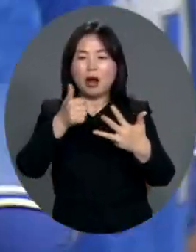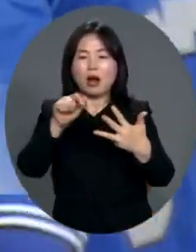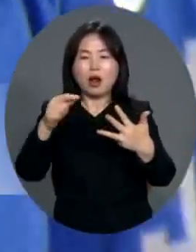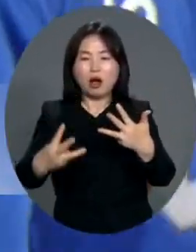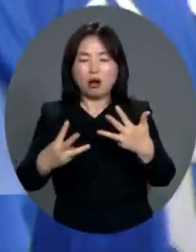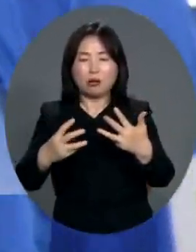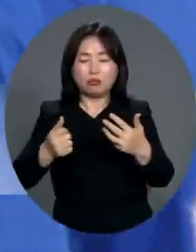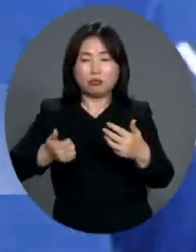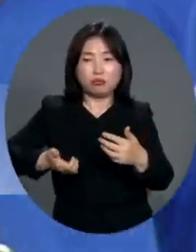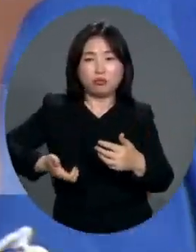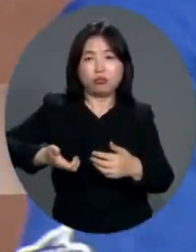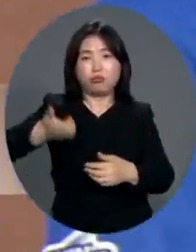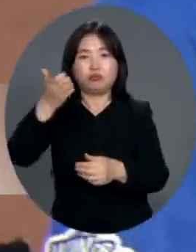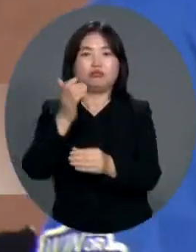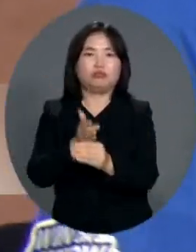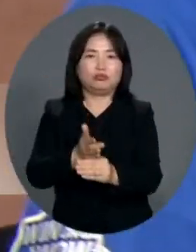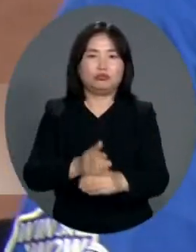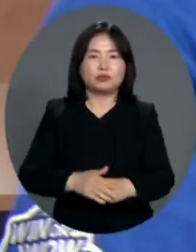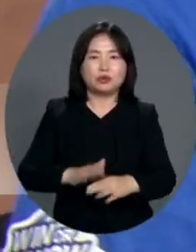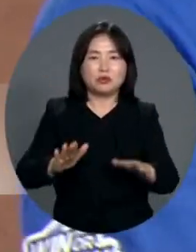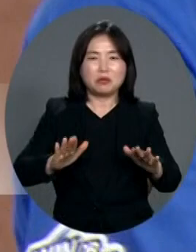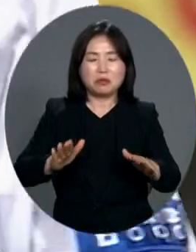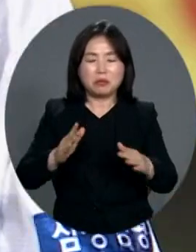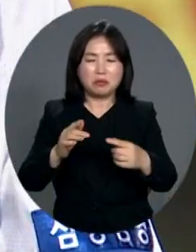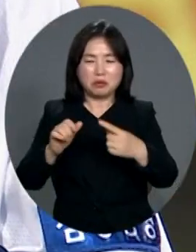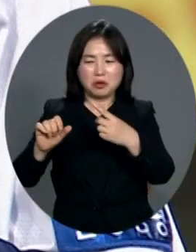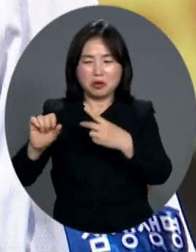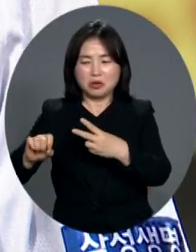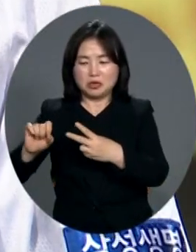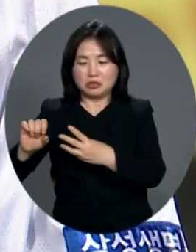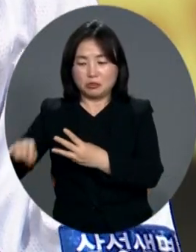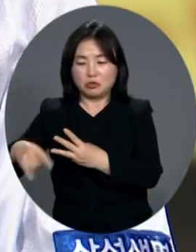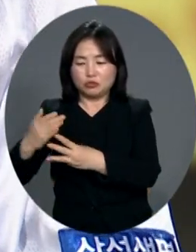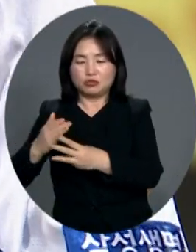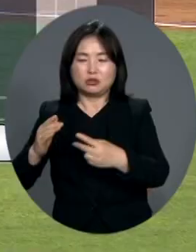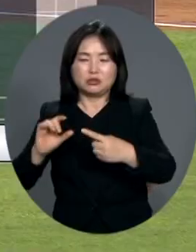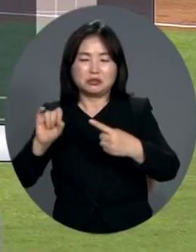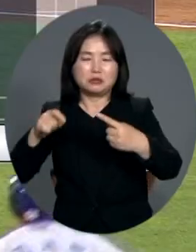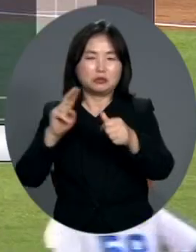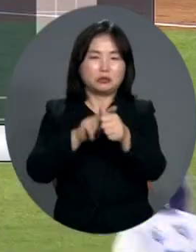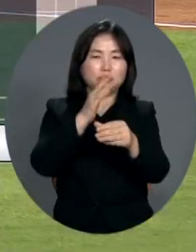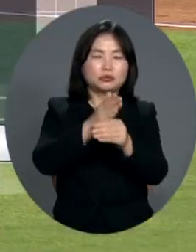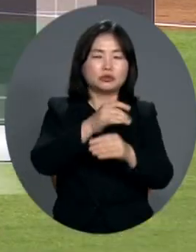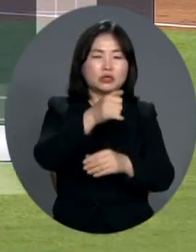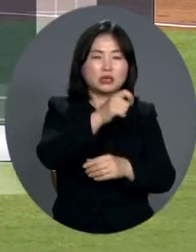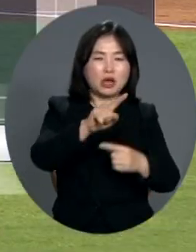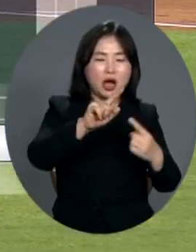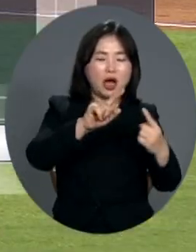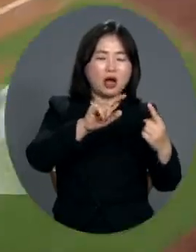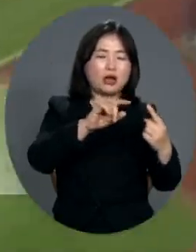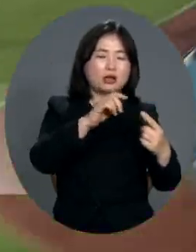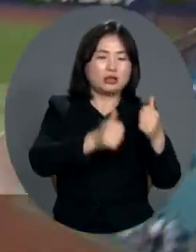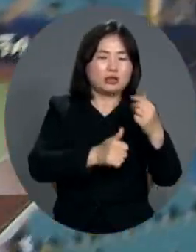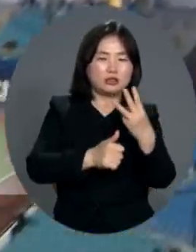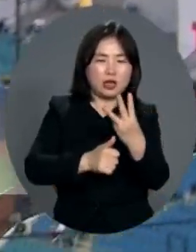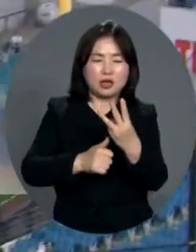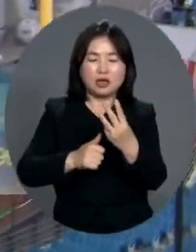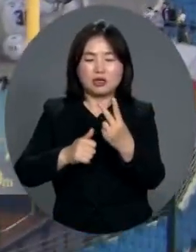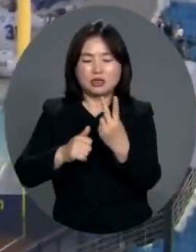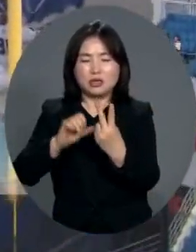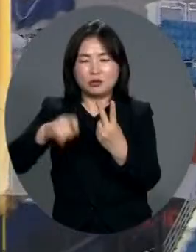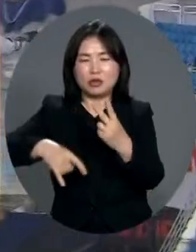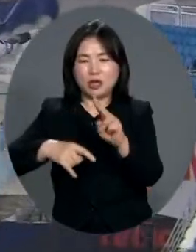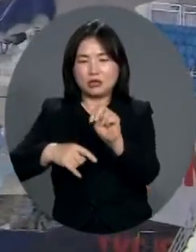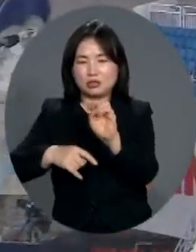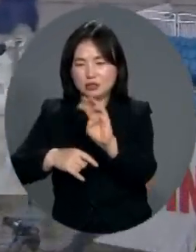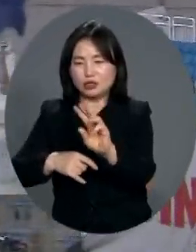가장 압도적인 모습을 보이는 삼성은 이제 선두권을 바라봅니다. 1위 기아 타이거즈와 3경기, 2위 NC